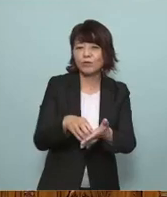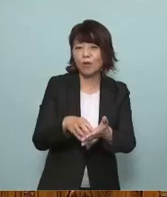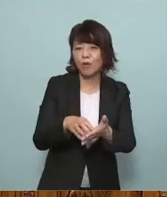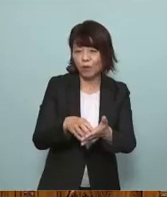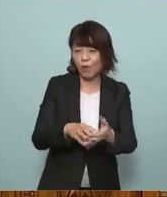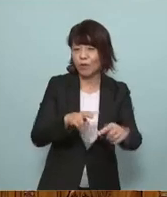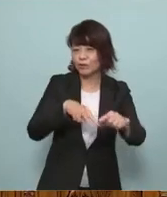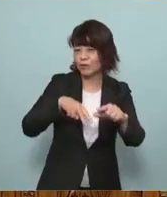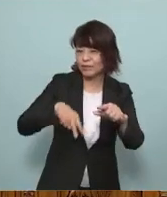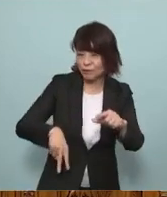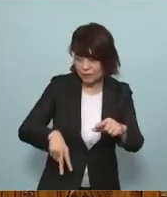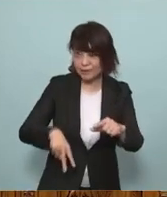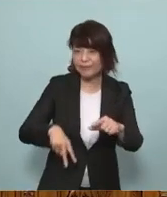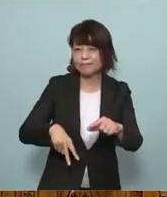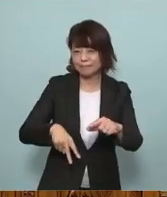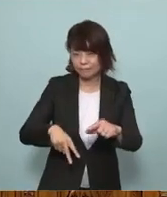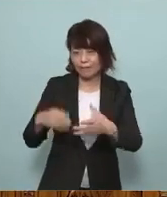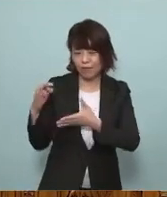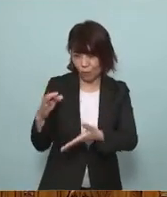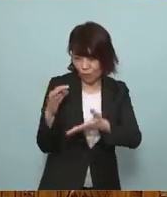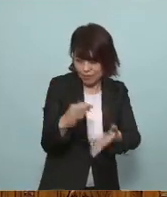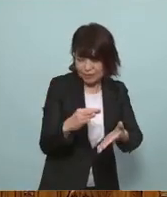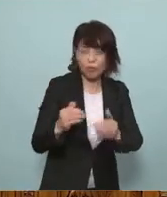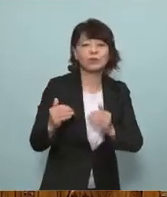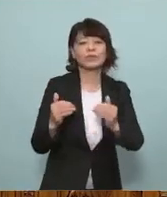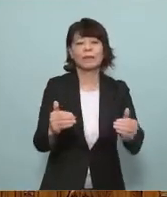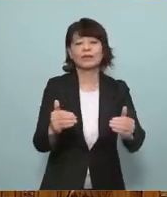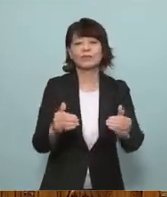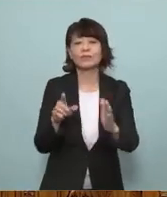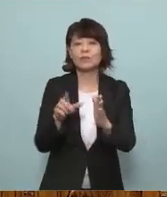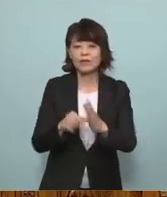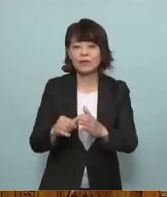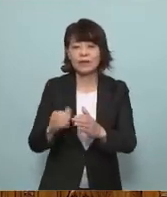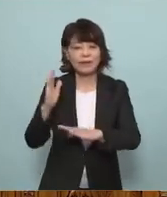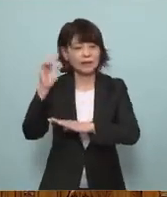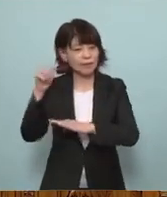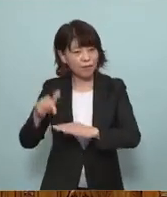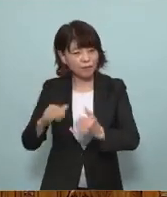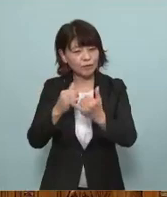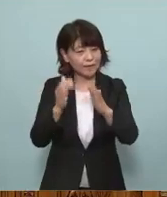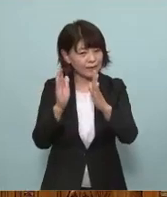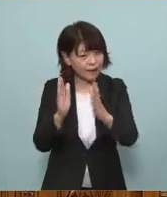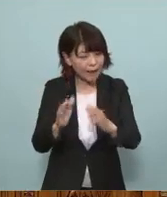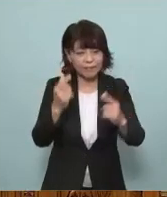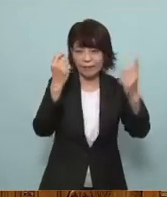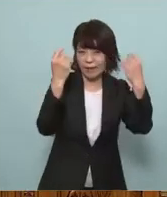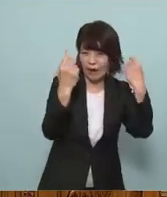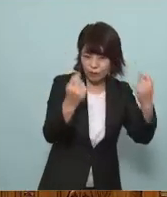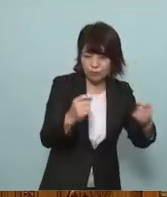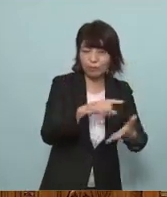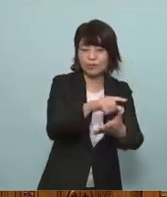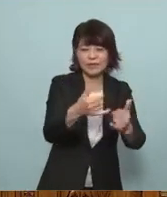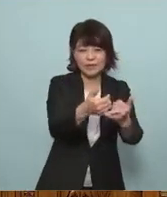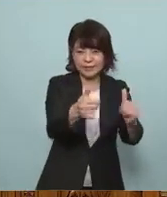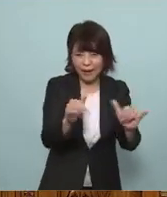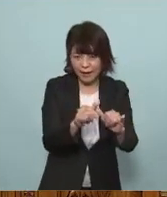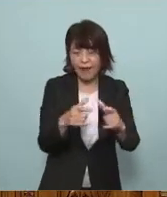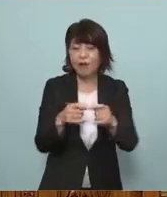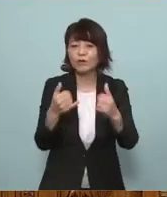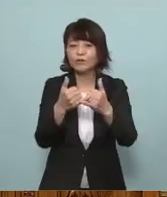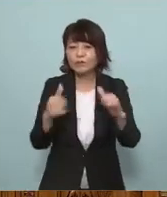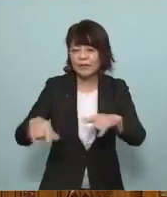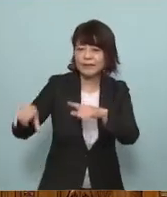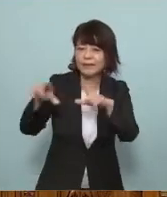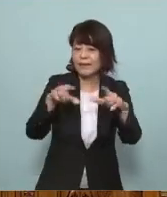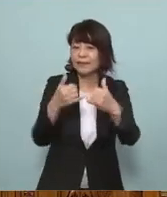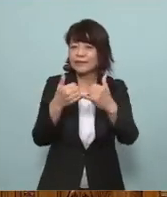を進めてまいります。その際、政府、民間企業、大学等、地域社会、国民生